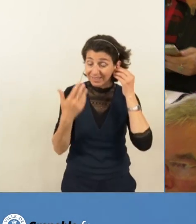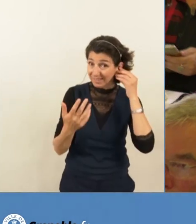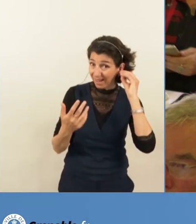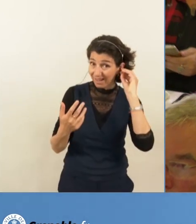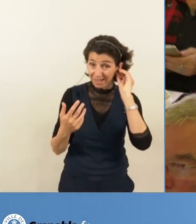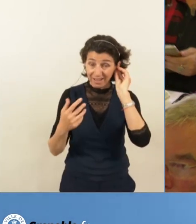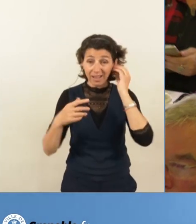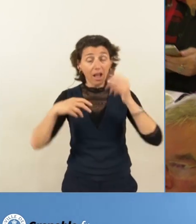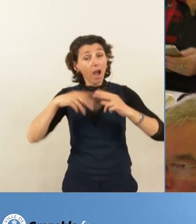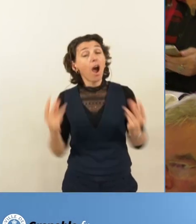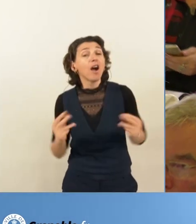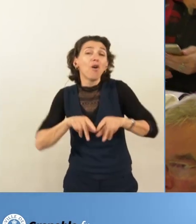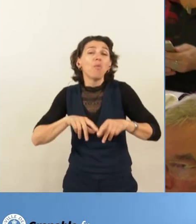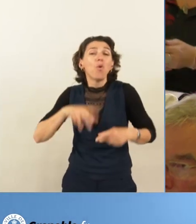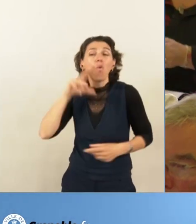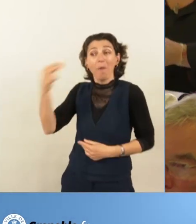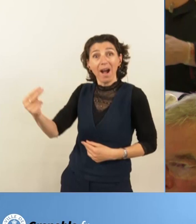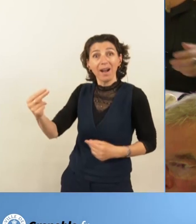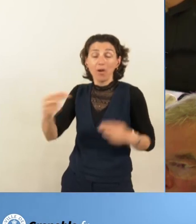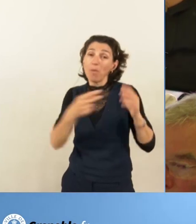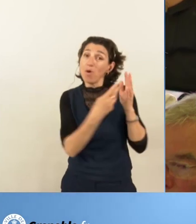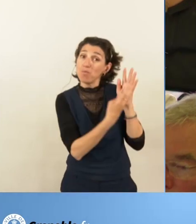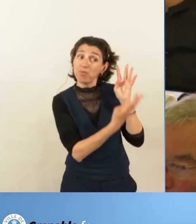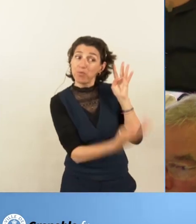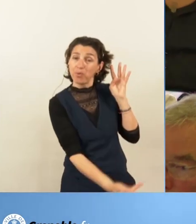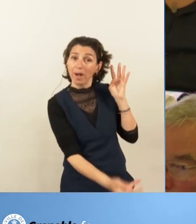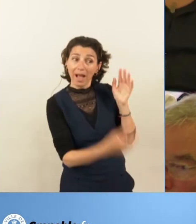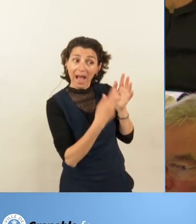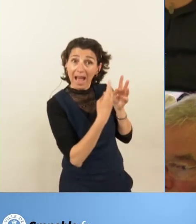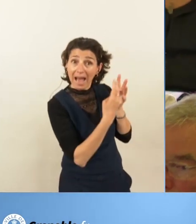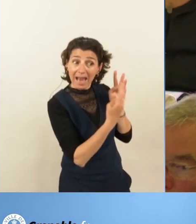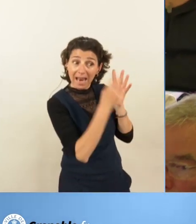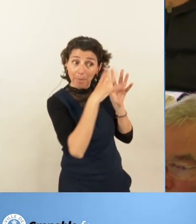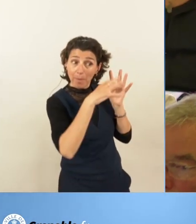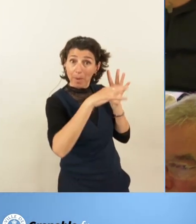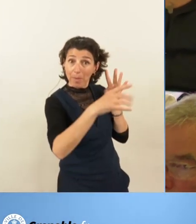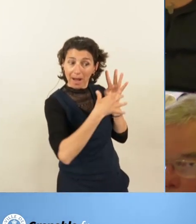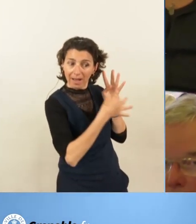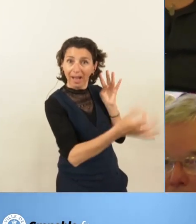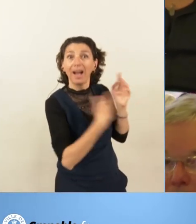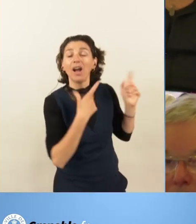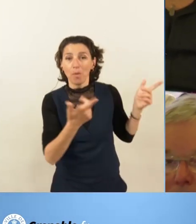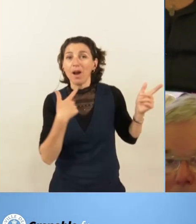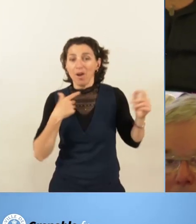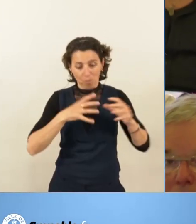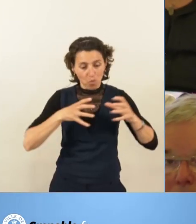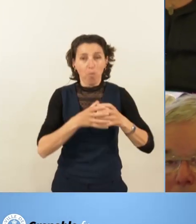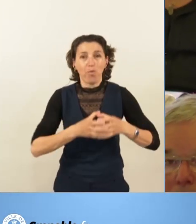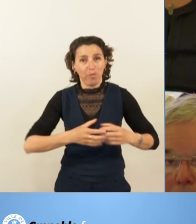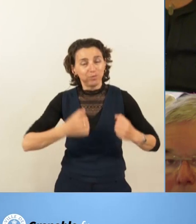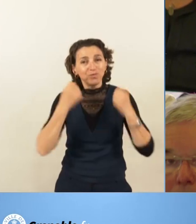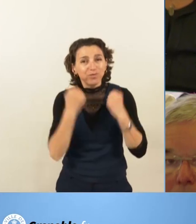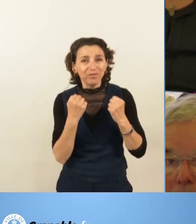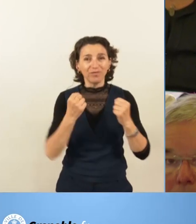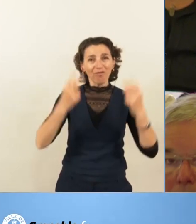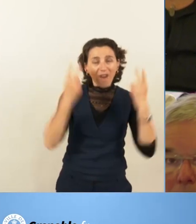de cordes plus le travail est important pour que l'harmonie règne au sein de votre équipe vous avez fait le choix de briser certaines de ses cordes au lieu de